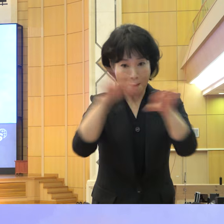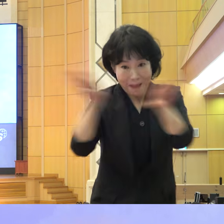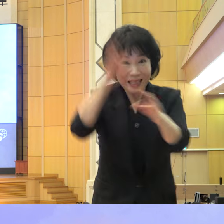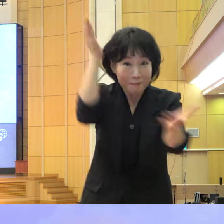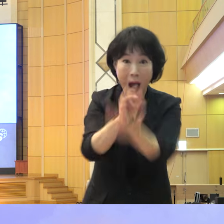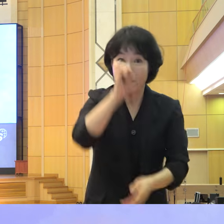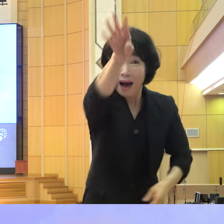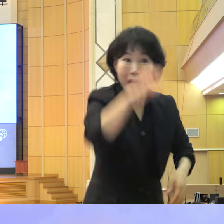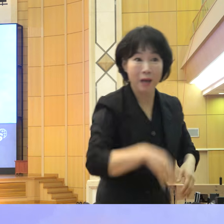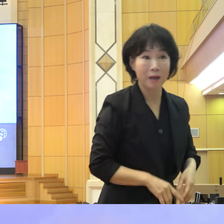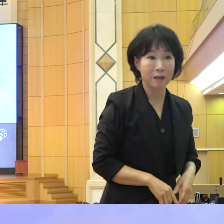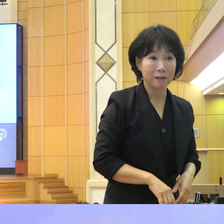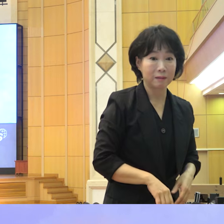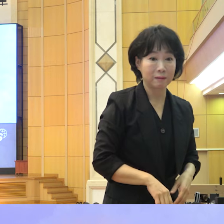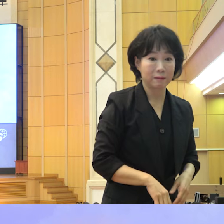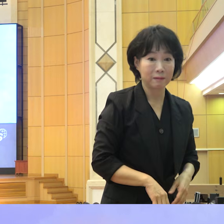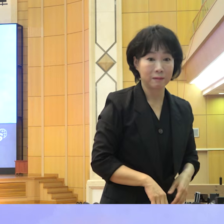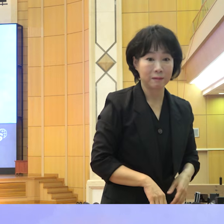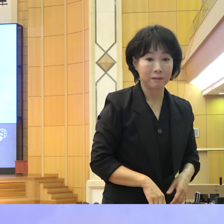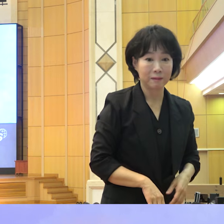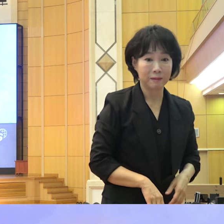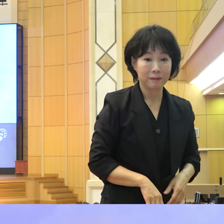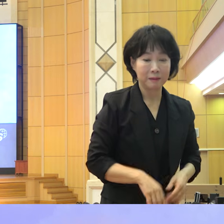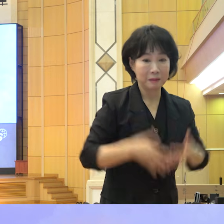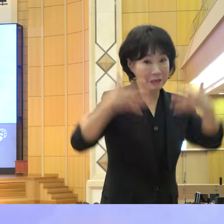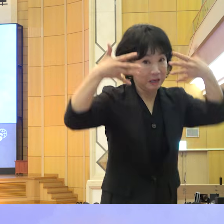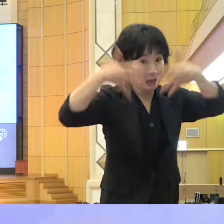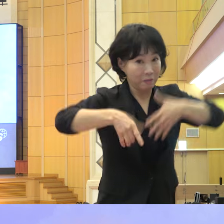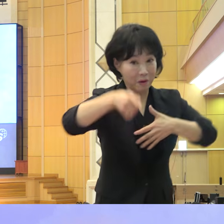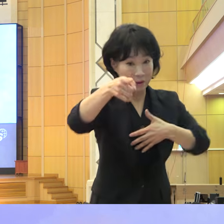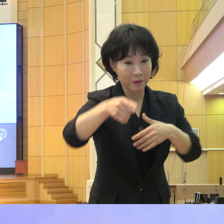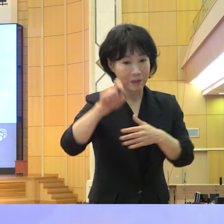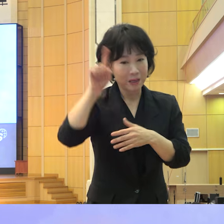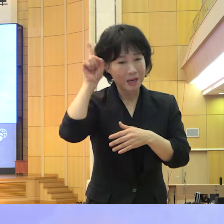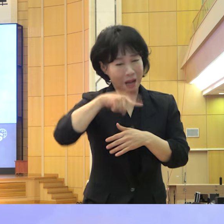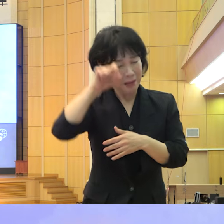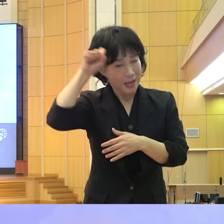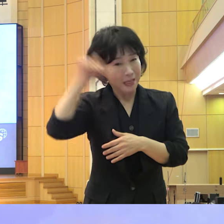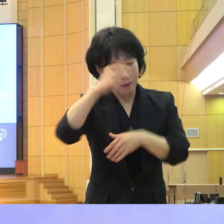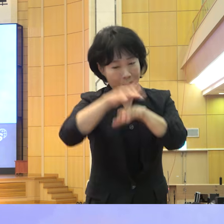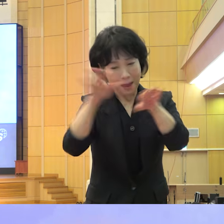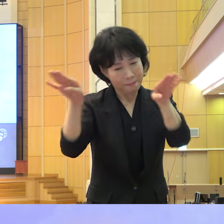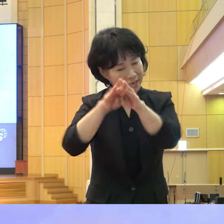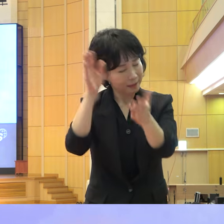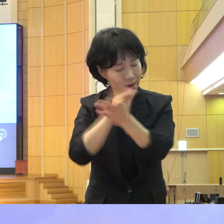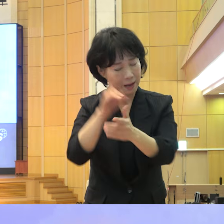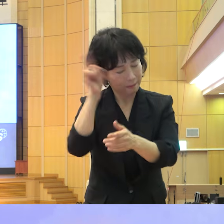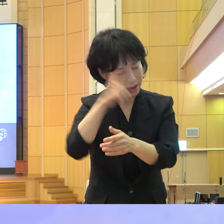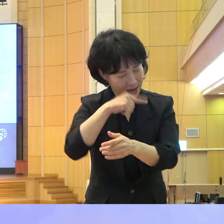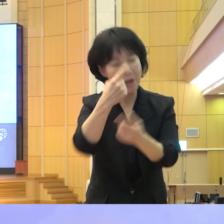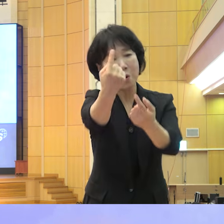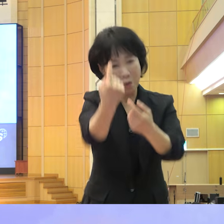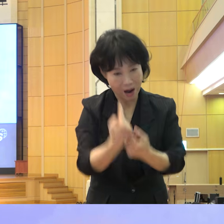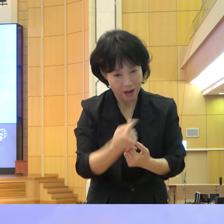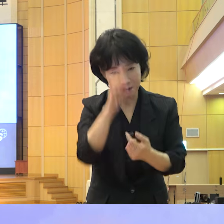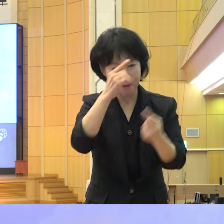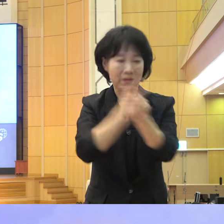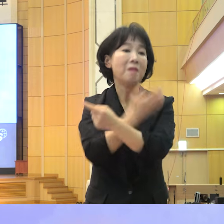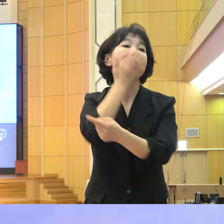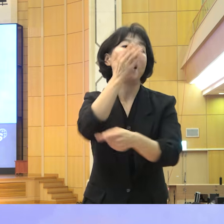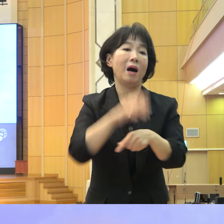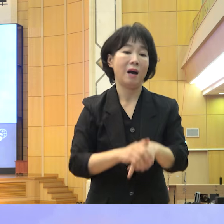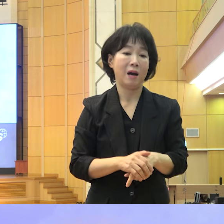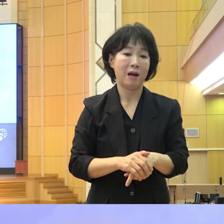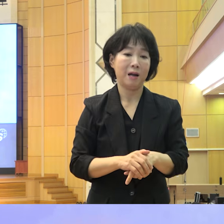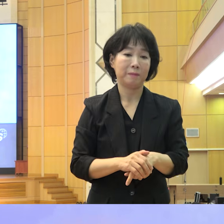그러다가 또 안 고쳐지면 또 멱살 잡을 것 같아서 새벽기도 빠짐없이 나오시오.